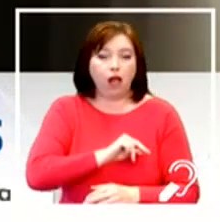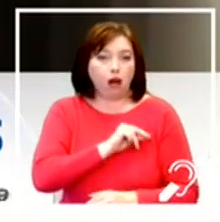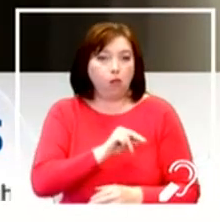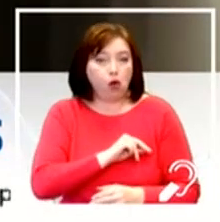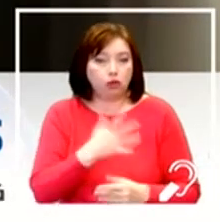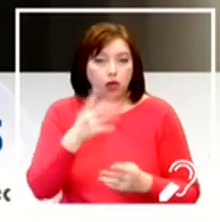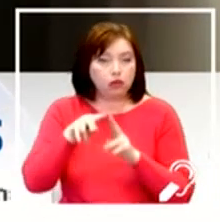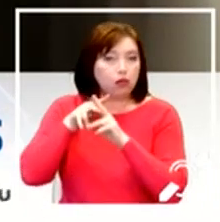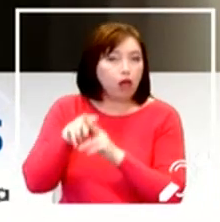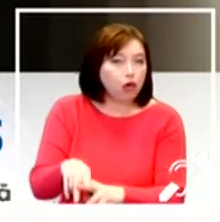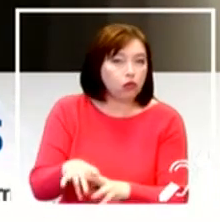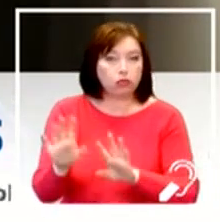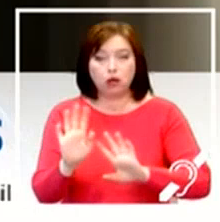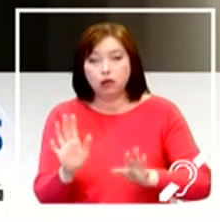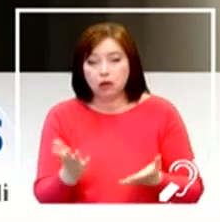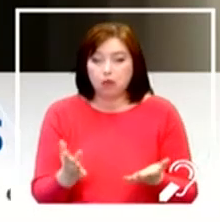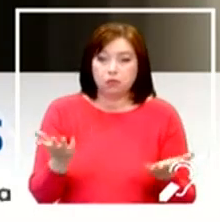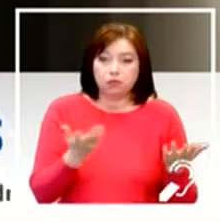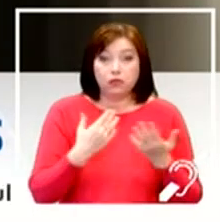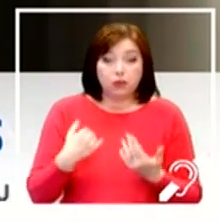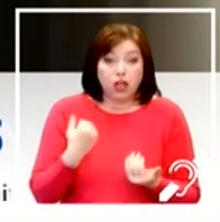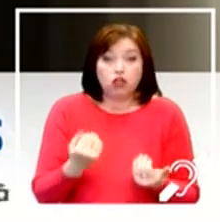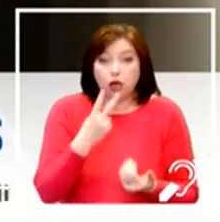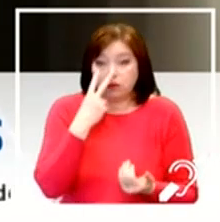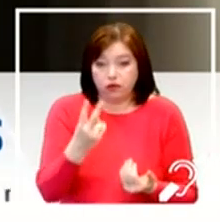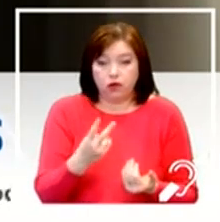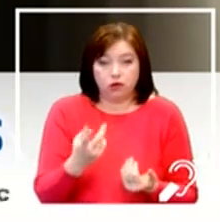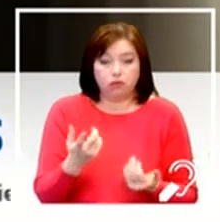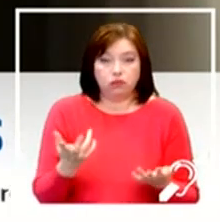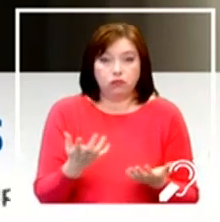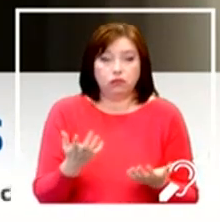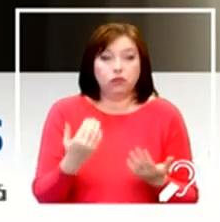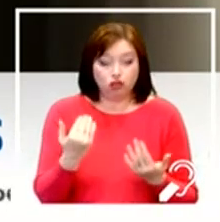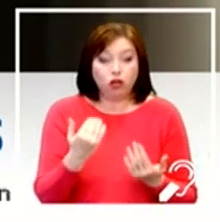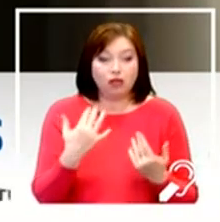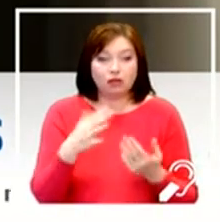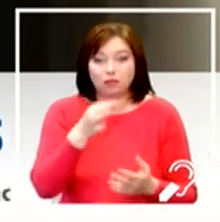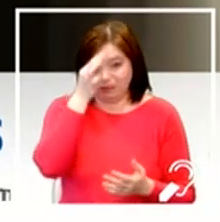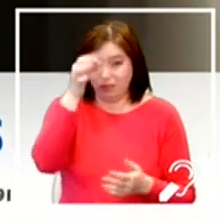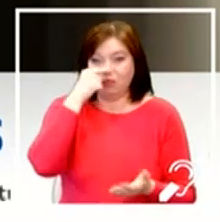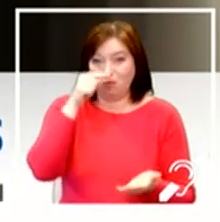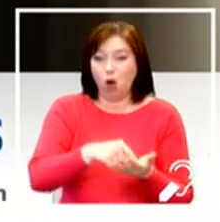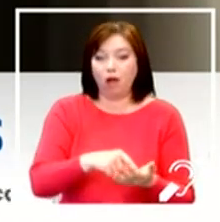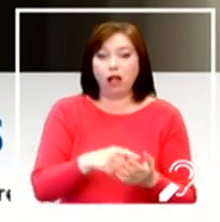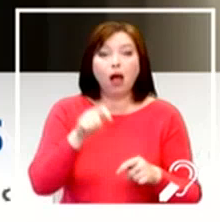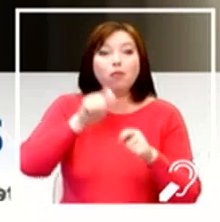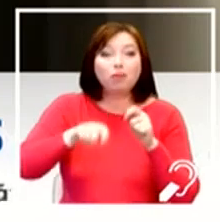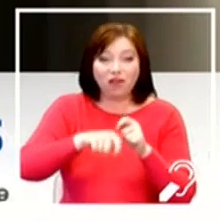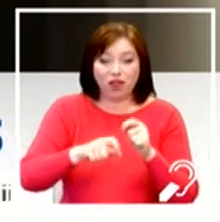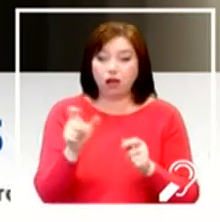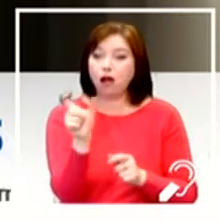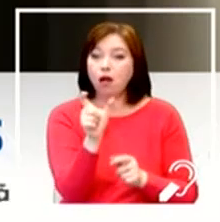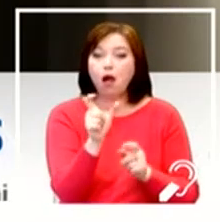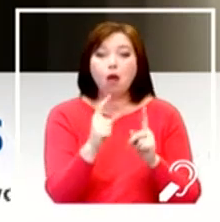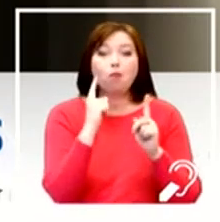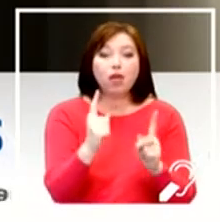misiunilor diplomatice și așa cum noi asistăm la o schimbare periodică a volumului de lucru